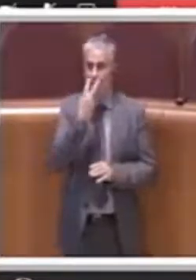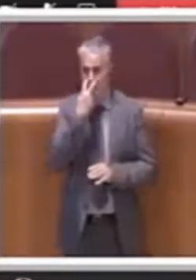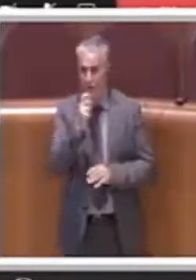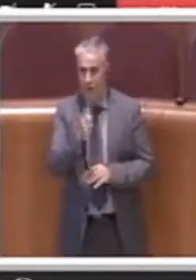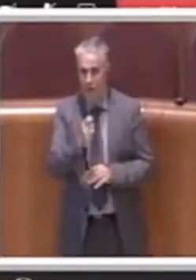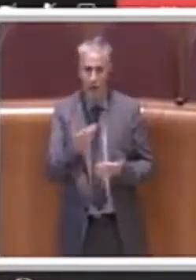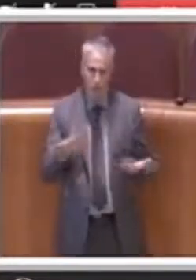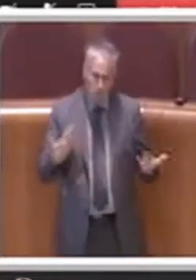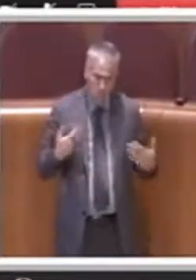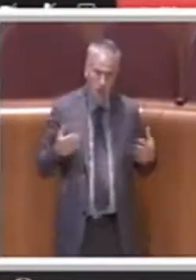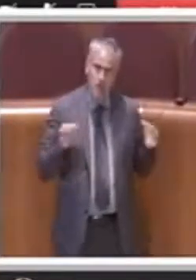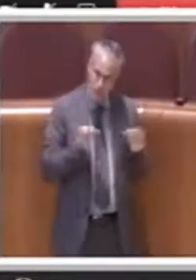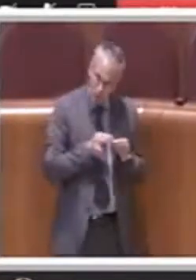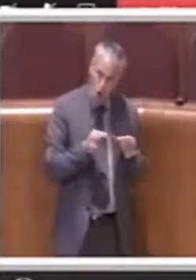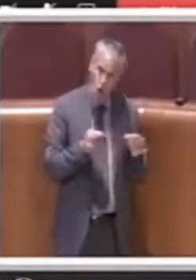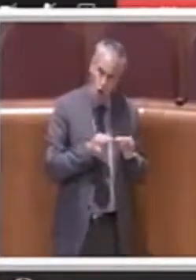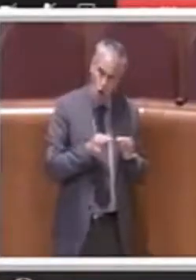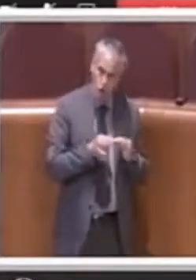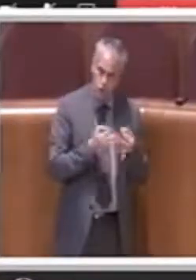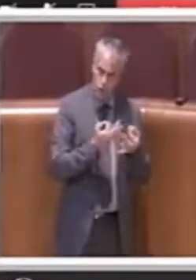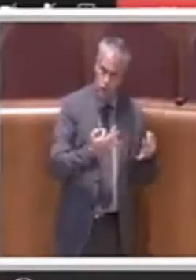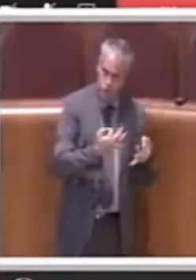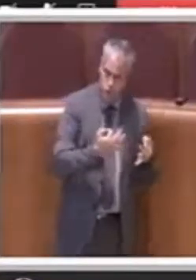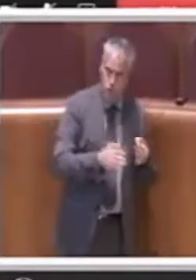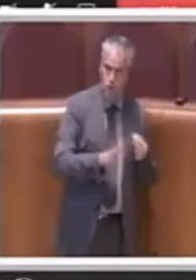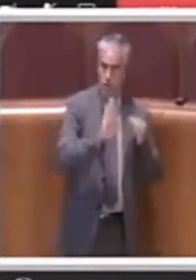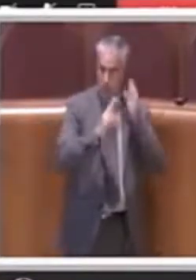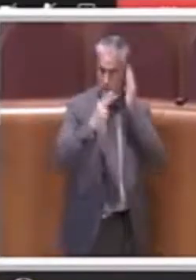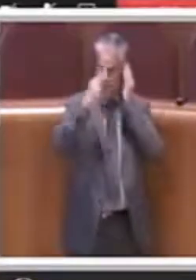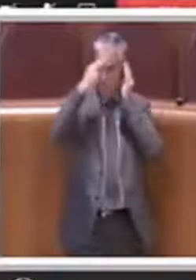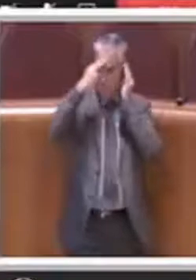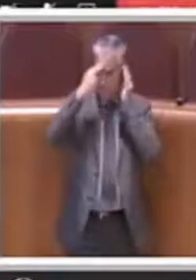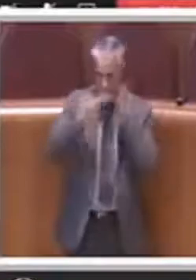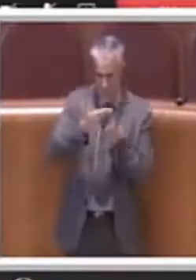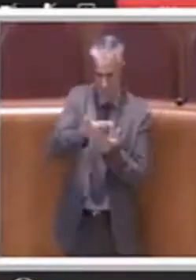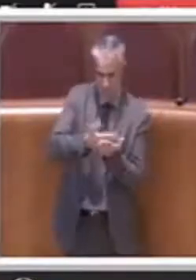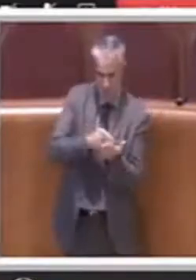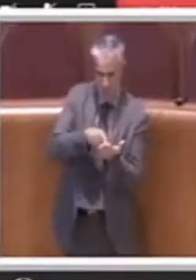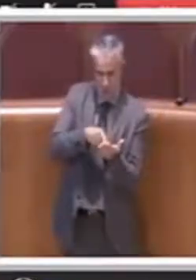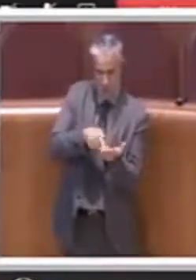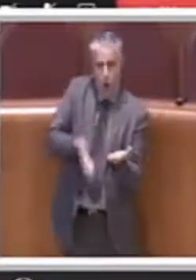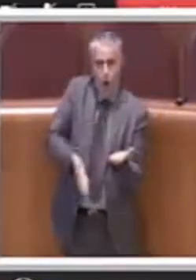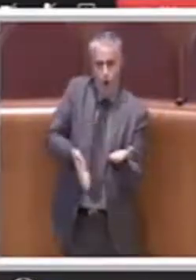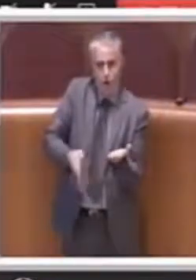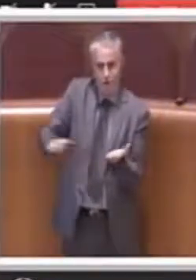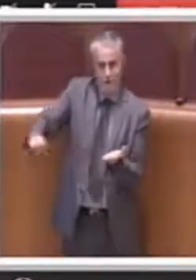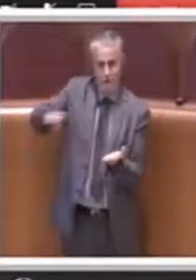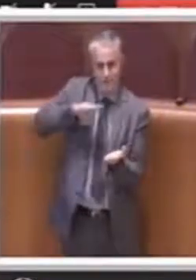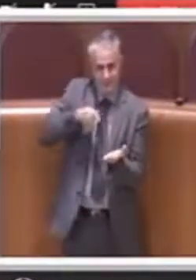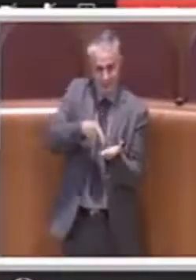sono anche d'accordo ovviamente, però parliamo anche, e ce l'ho qui sotto mano perché mi arriva oggi stesso